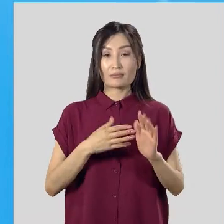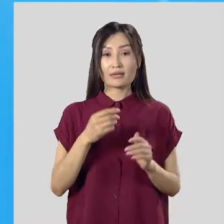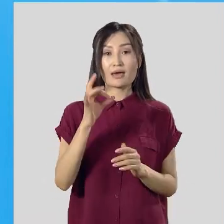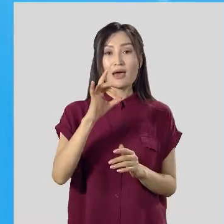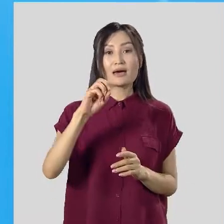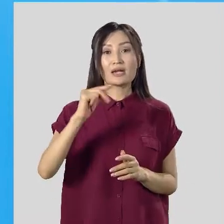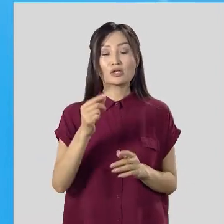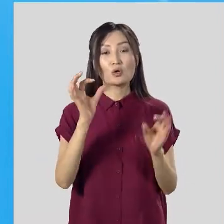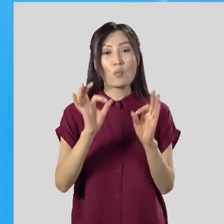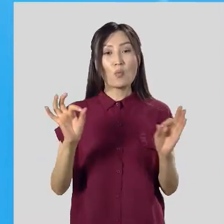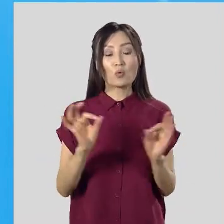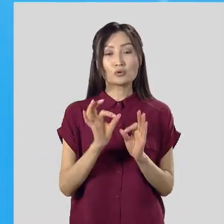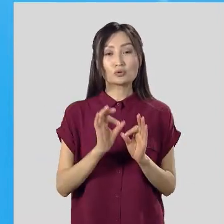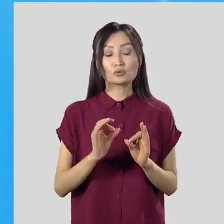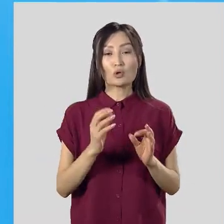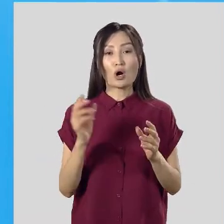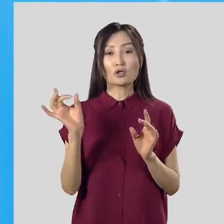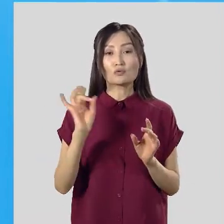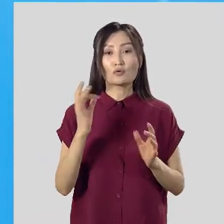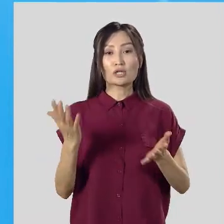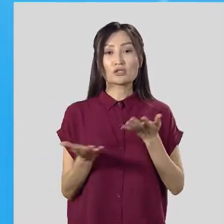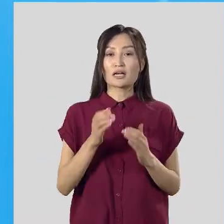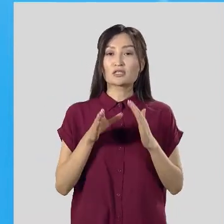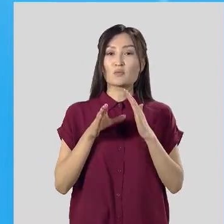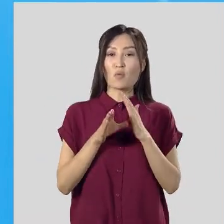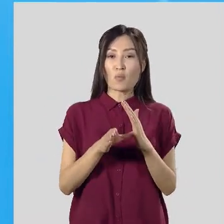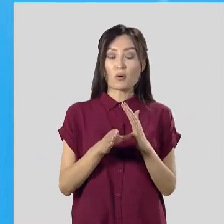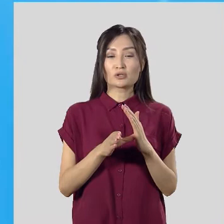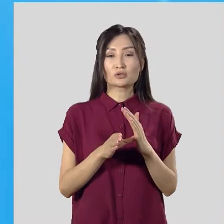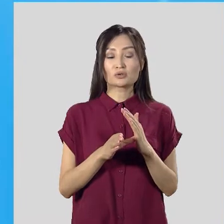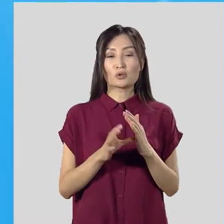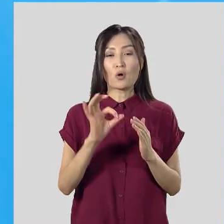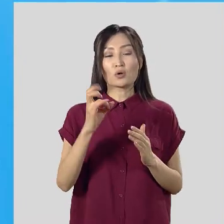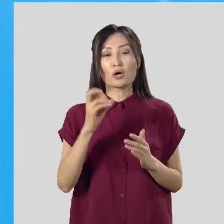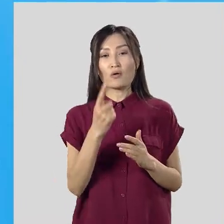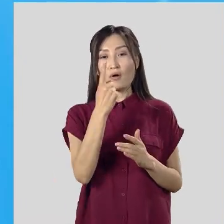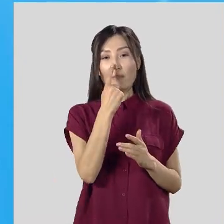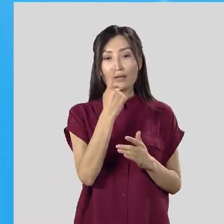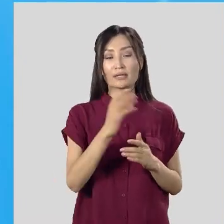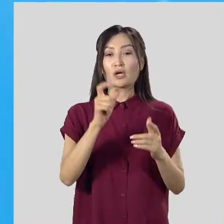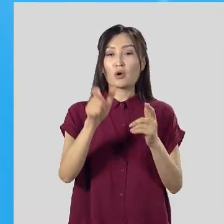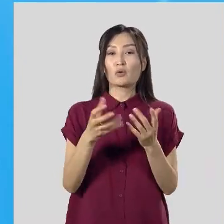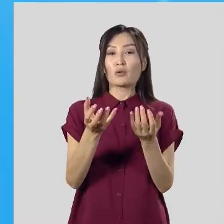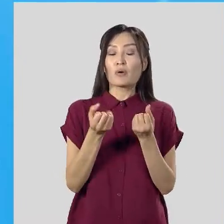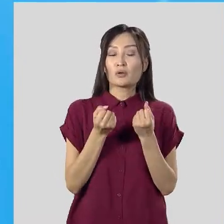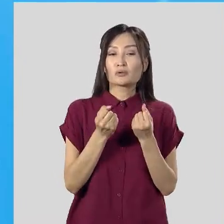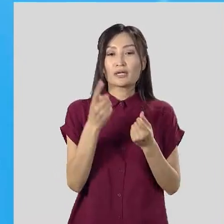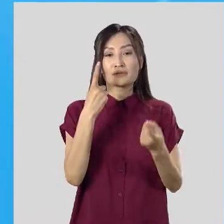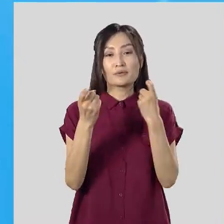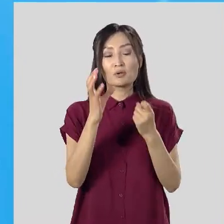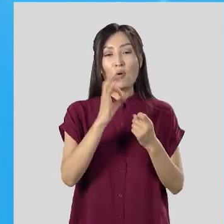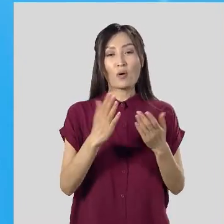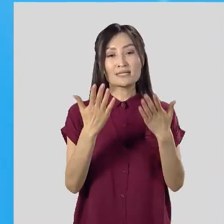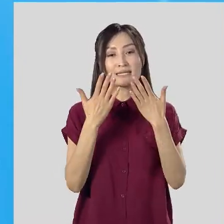речь, музыку, звуки живой природы. А с помощью органов обоняния люди получают информацию